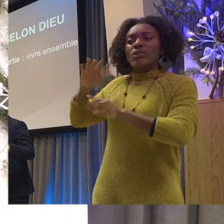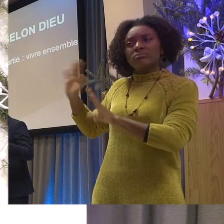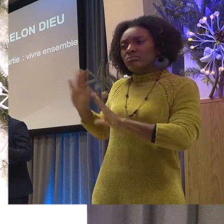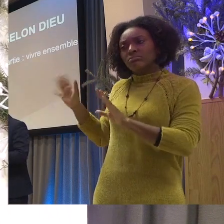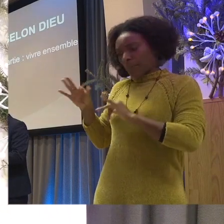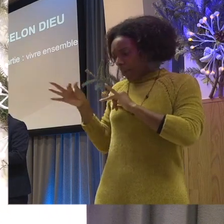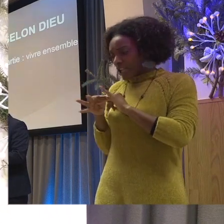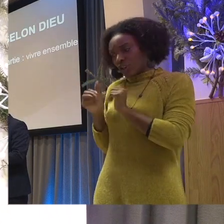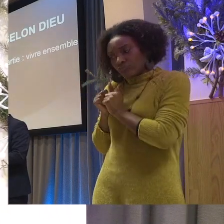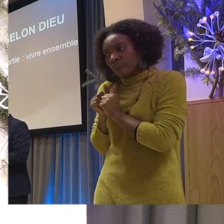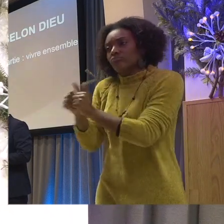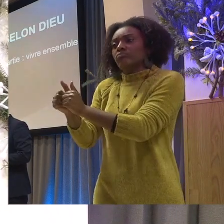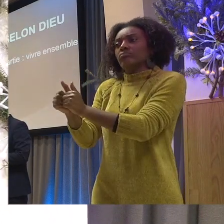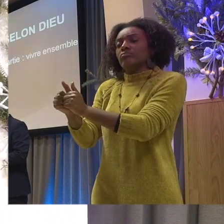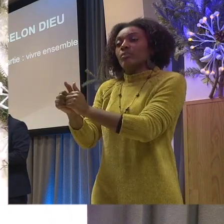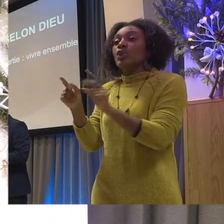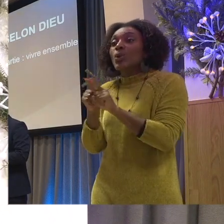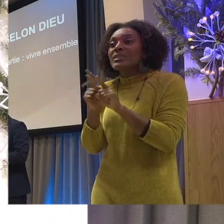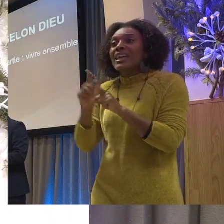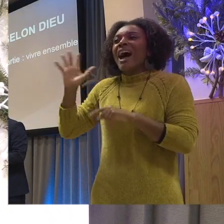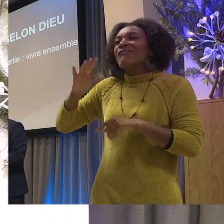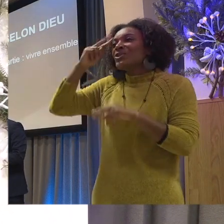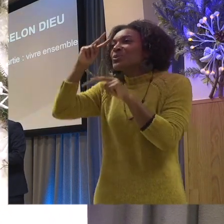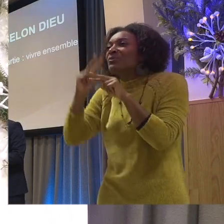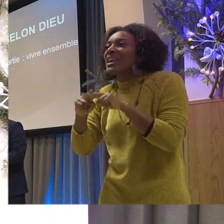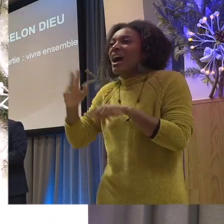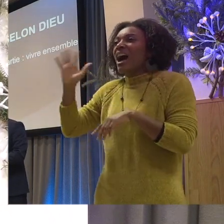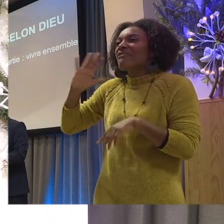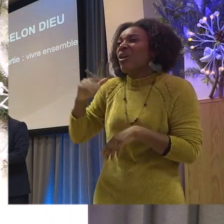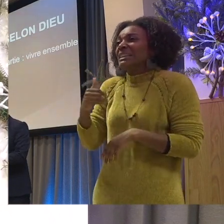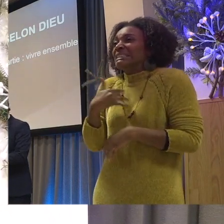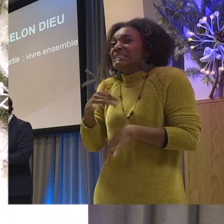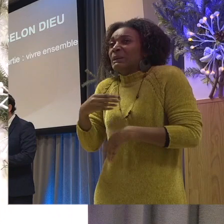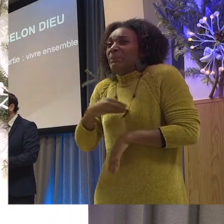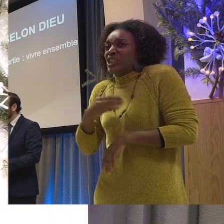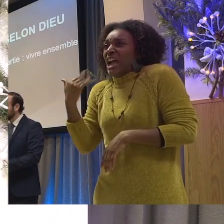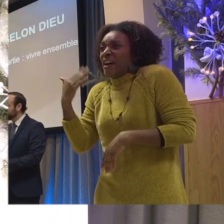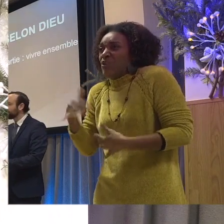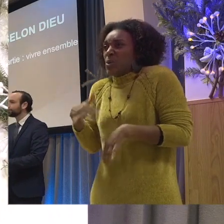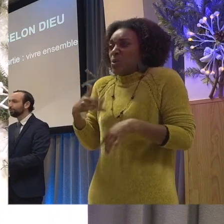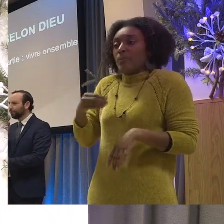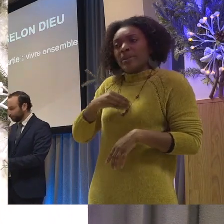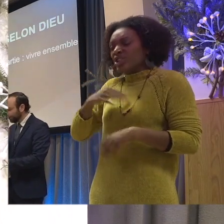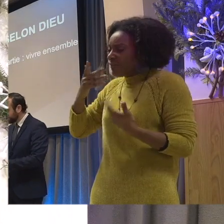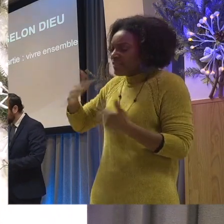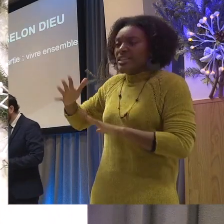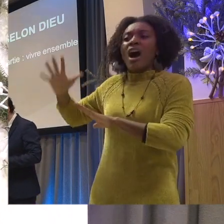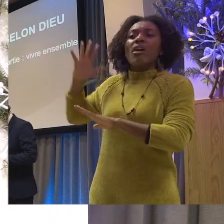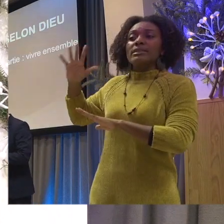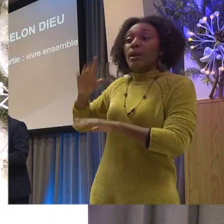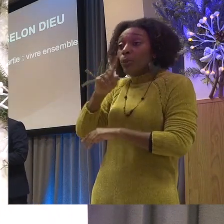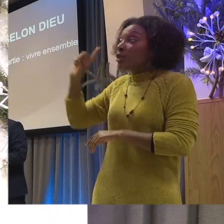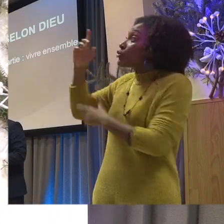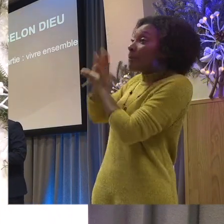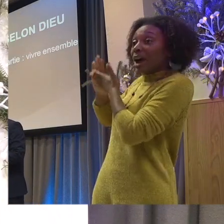exclusif. Tu dois également lâcher les lieux et les souvenirs du passé. Tu dois lâcher tes anciens péchés parce que Dieu t'a